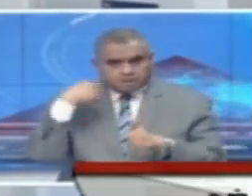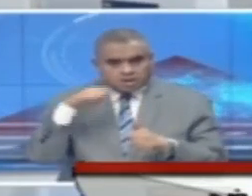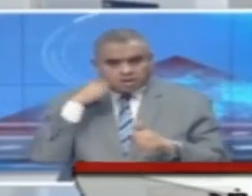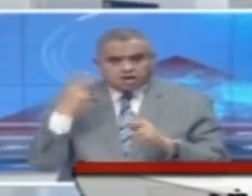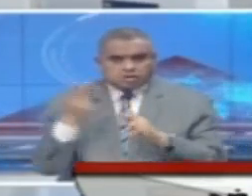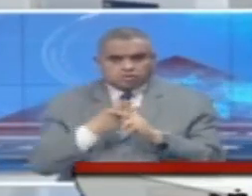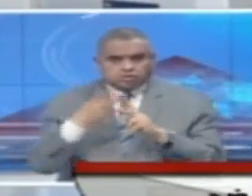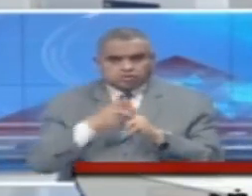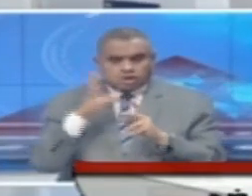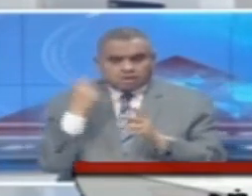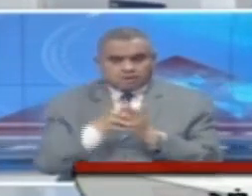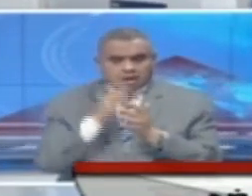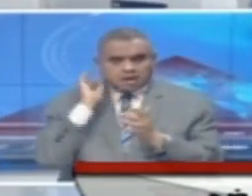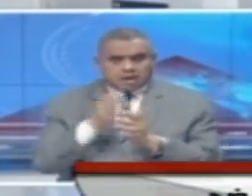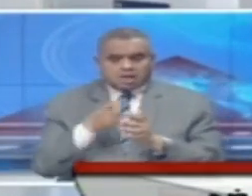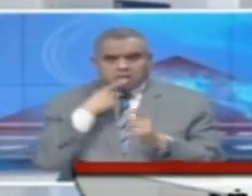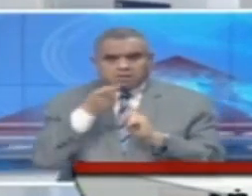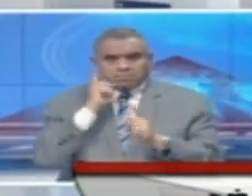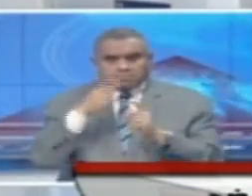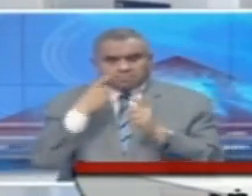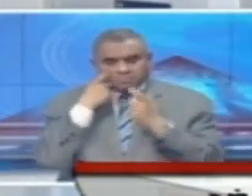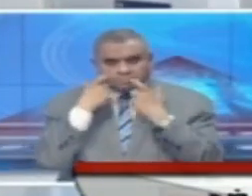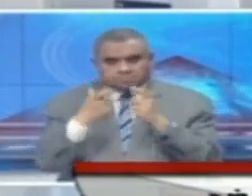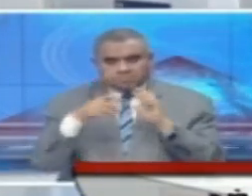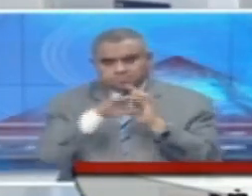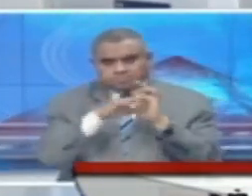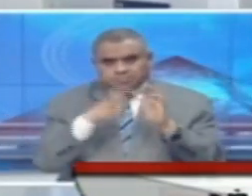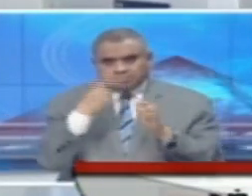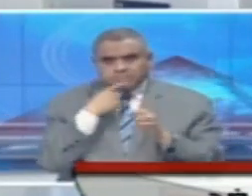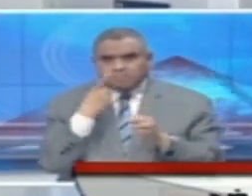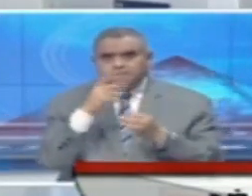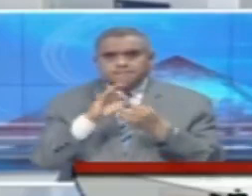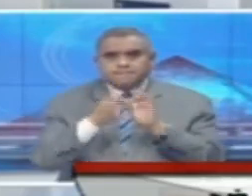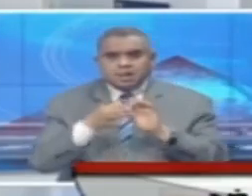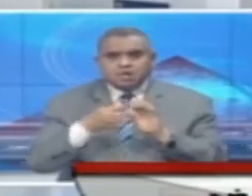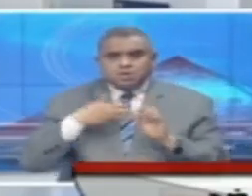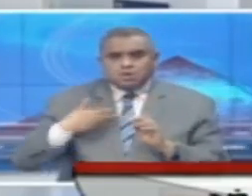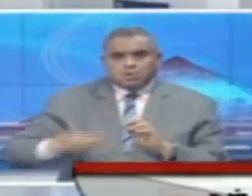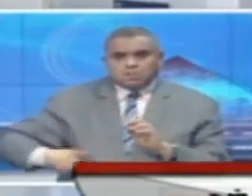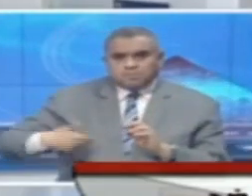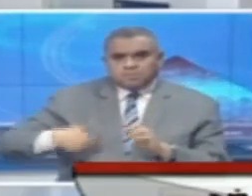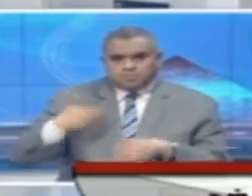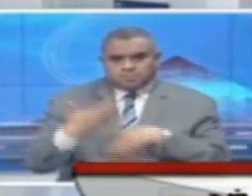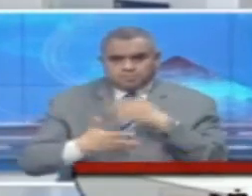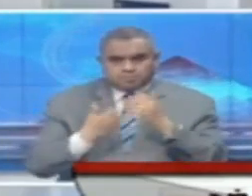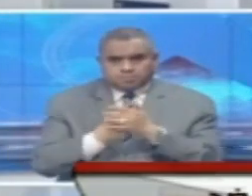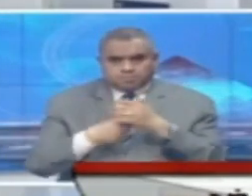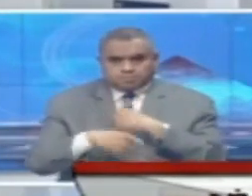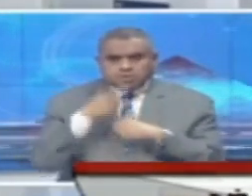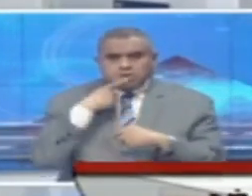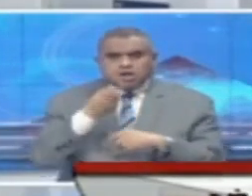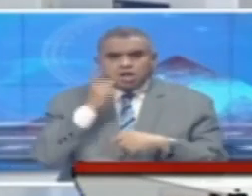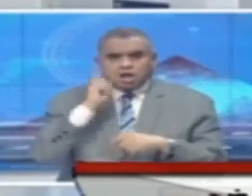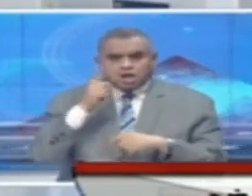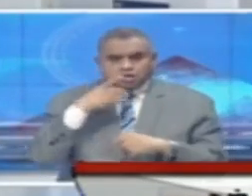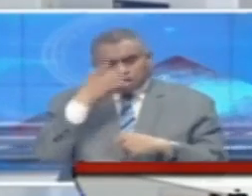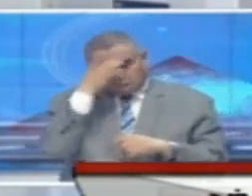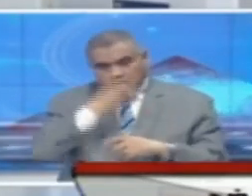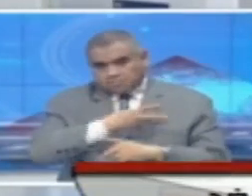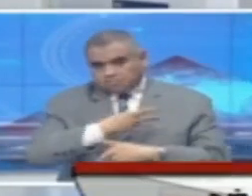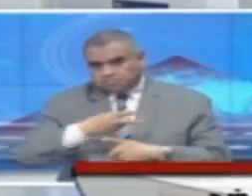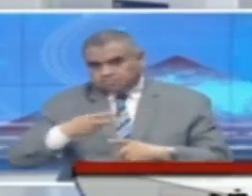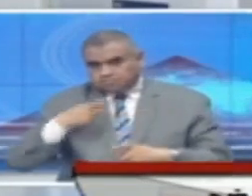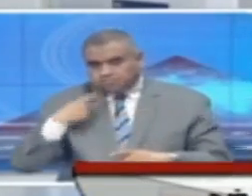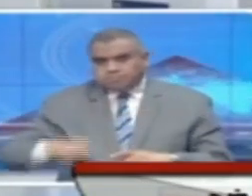على قوائم الانتظار، والتي وصلت إلى أكثر من مليون تدخل جراحي في 11 تخصص